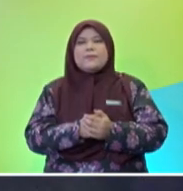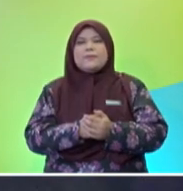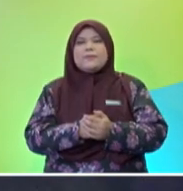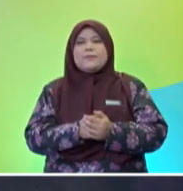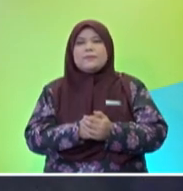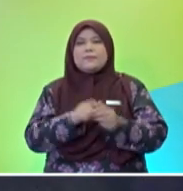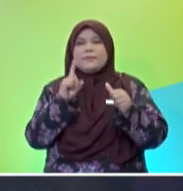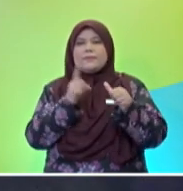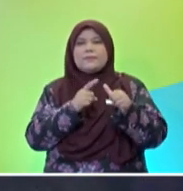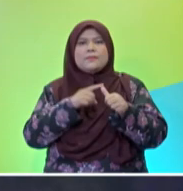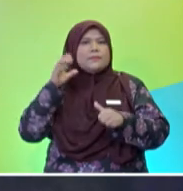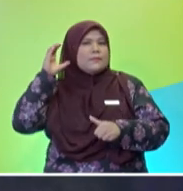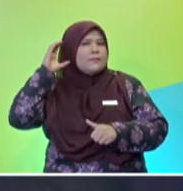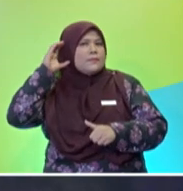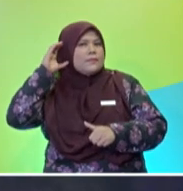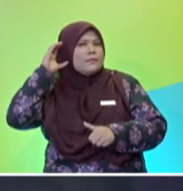yang pertama